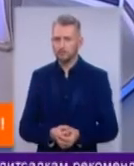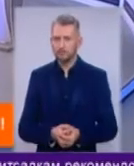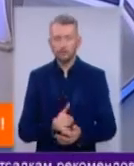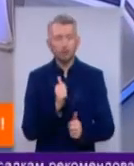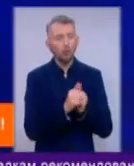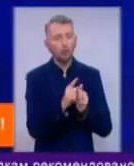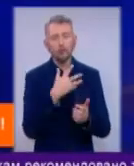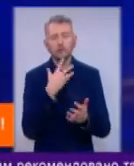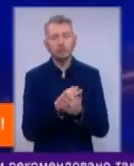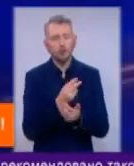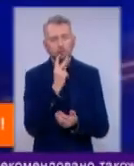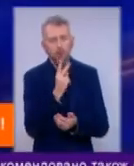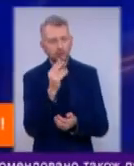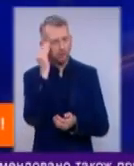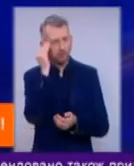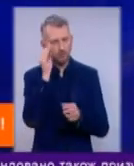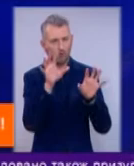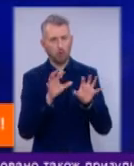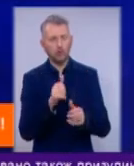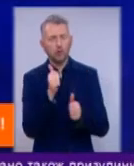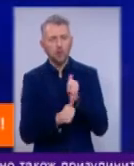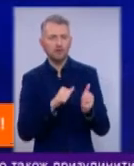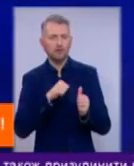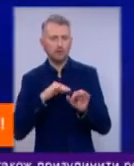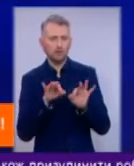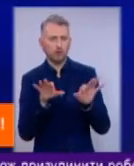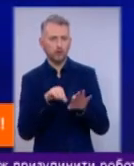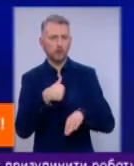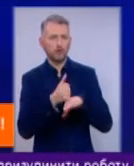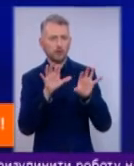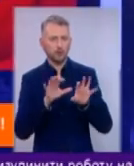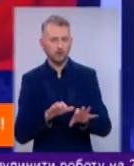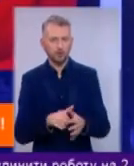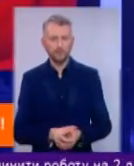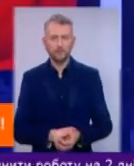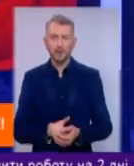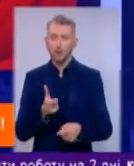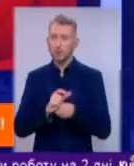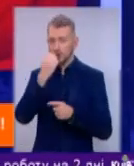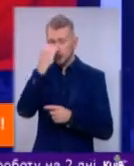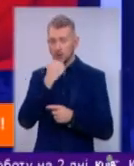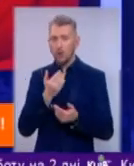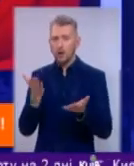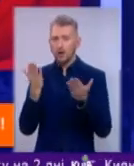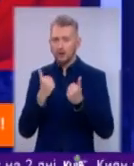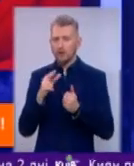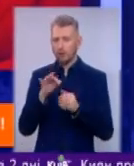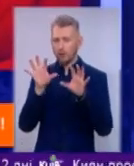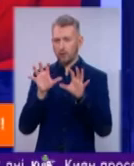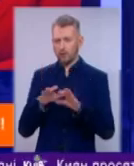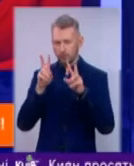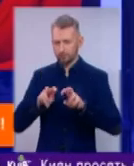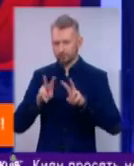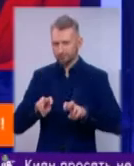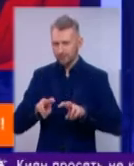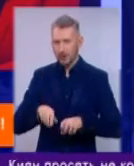кожного своє бачення закону, у кожного своє трактування Конституції. Дуже вам дякую. Ну, давайте пройдемося трішки по самому закону, тому що